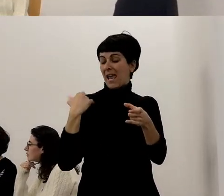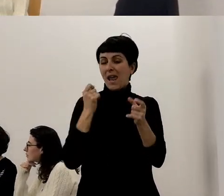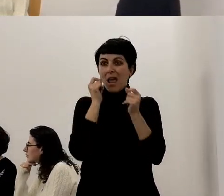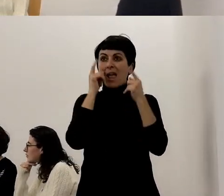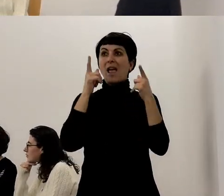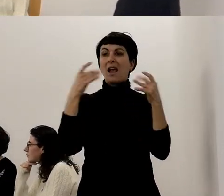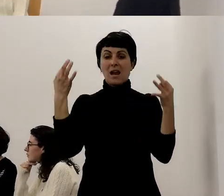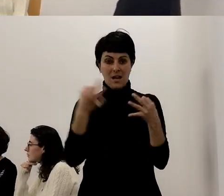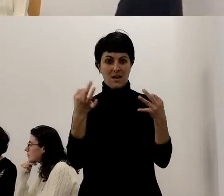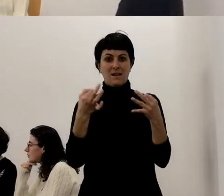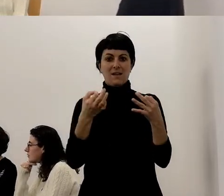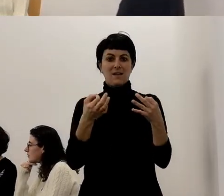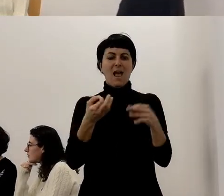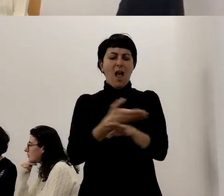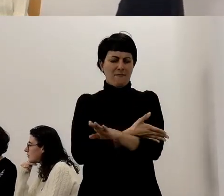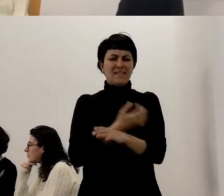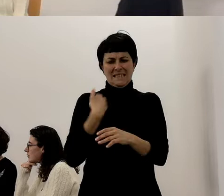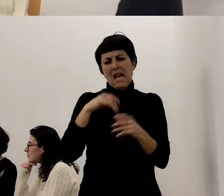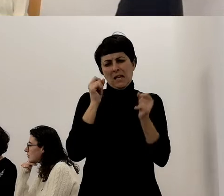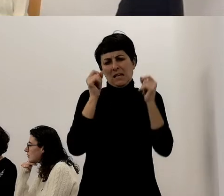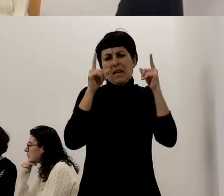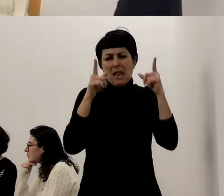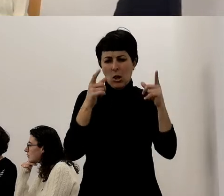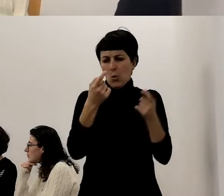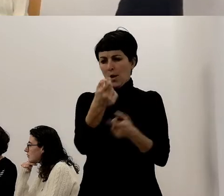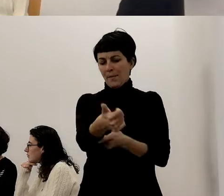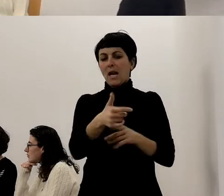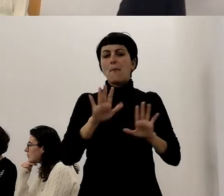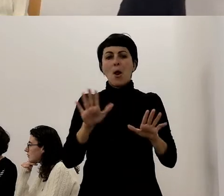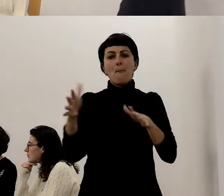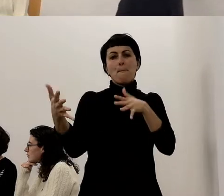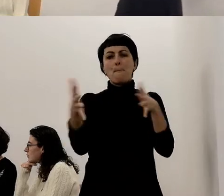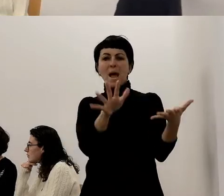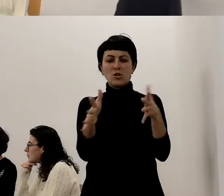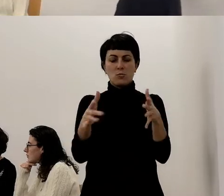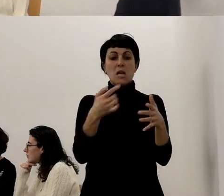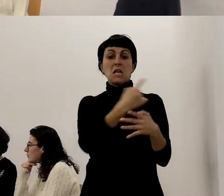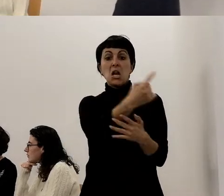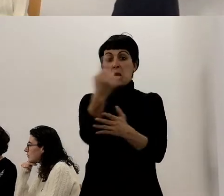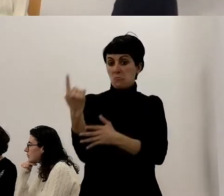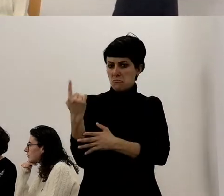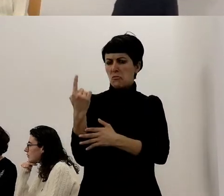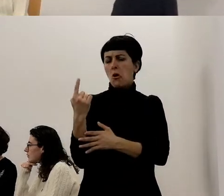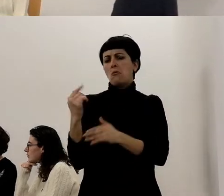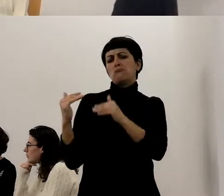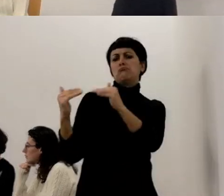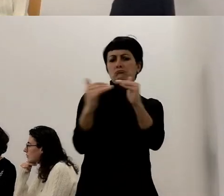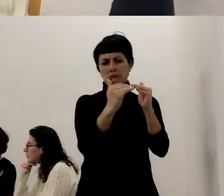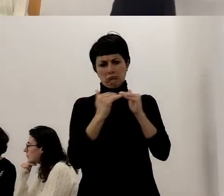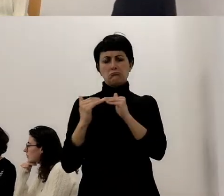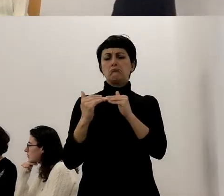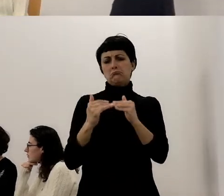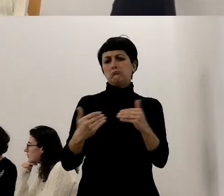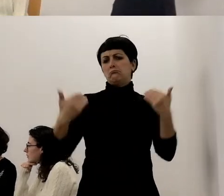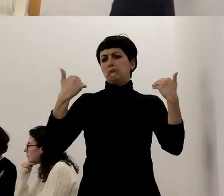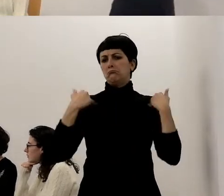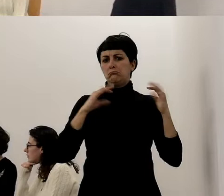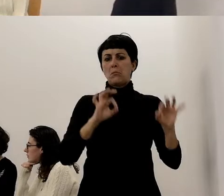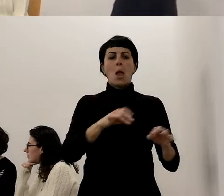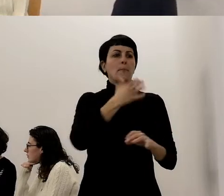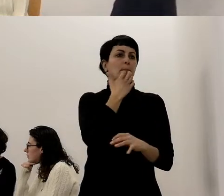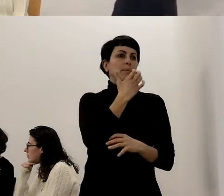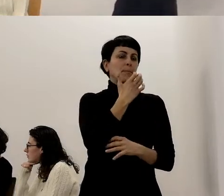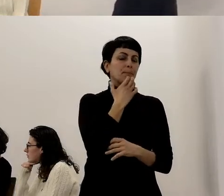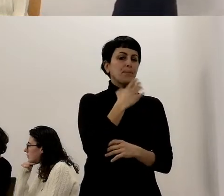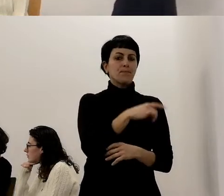que més o menys tothom fa els mateixos papers. Hi ha homes que fan